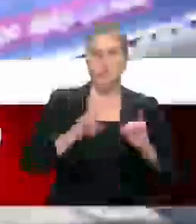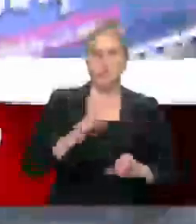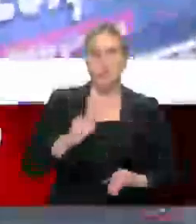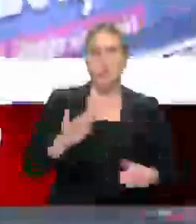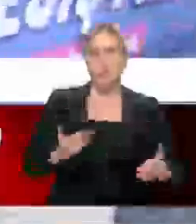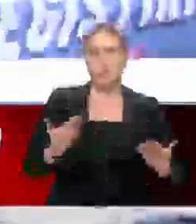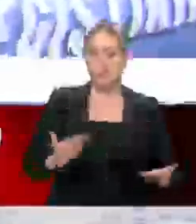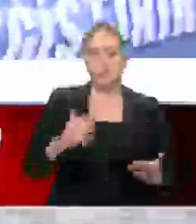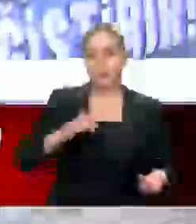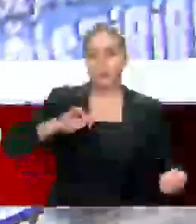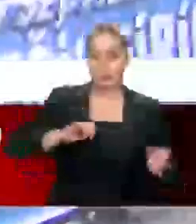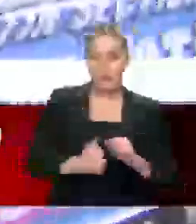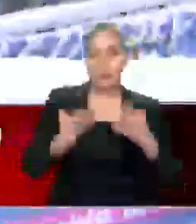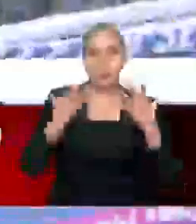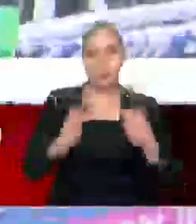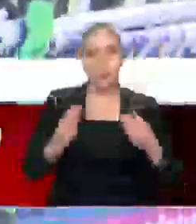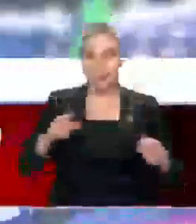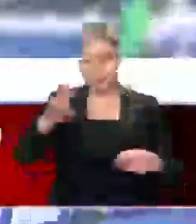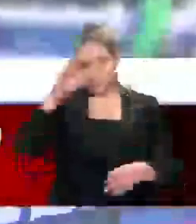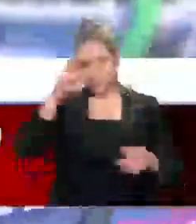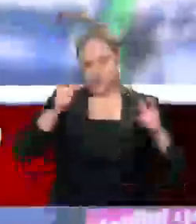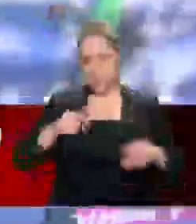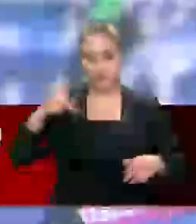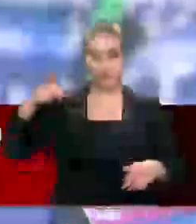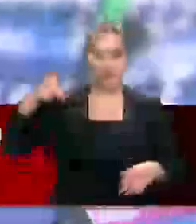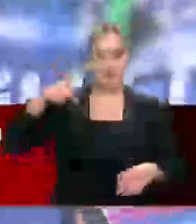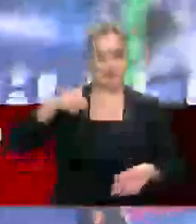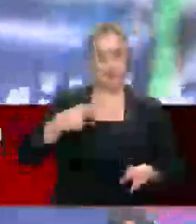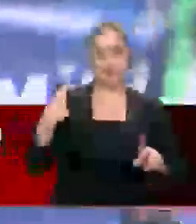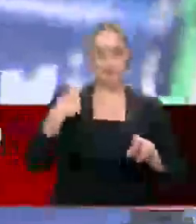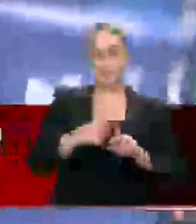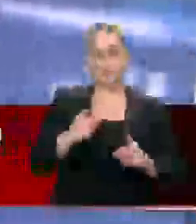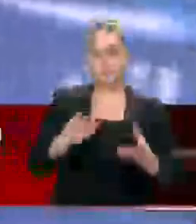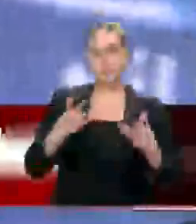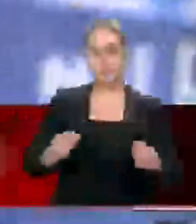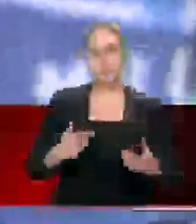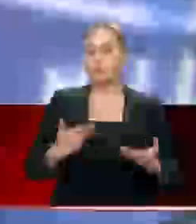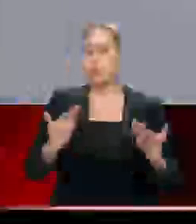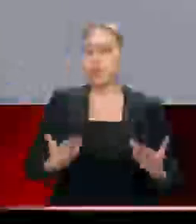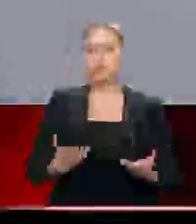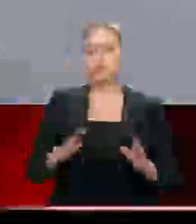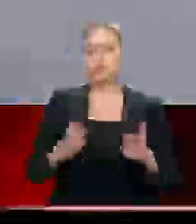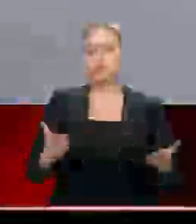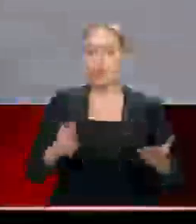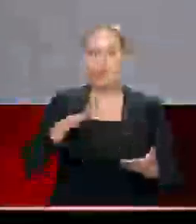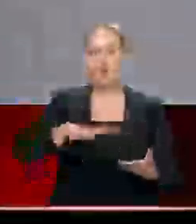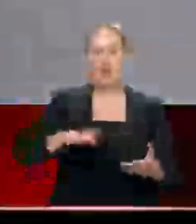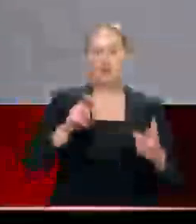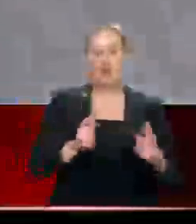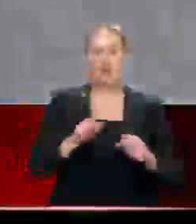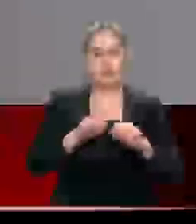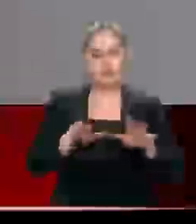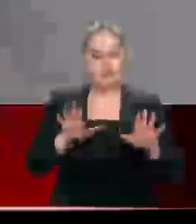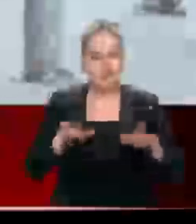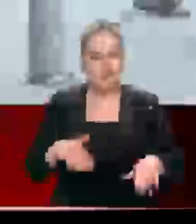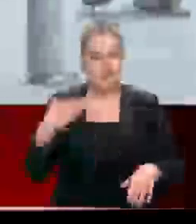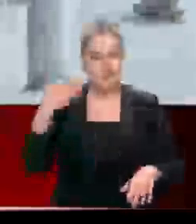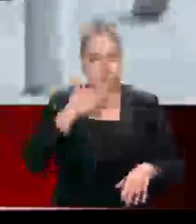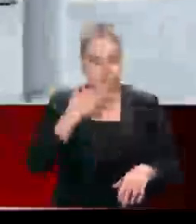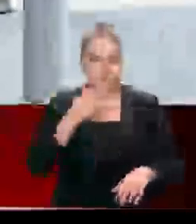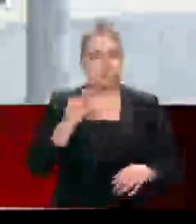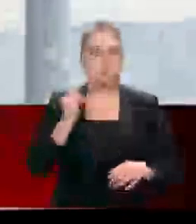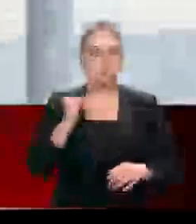Ama zaten dar ve kalabalık olan İstanbul kaldırımları bir de bu kalabalığı kaldırmıyor. Her yerde olmaları bir yandan avantaj,